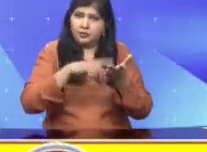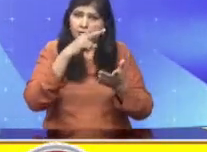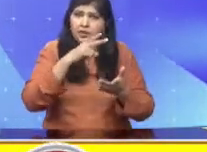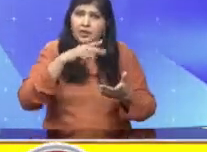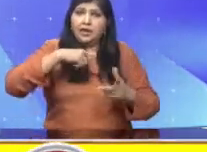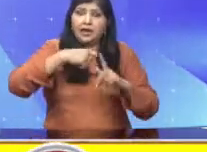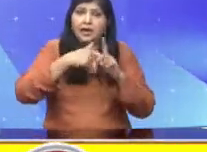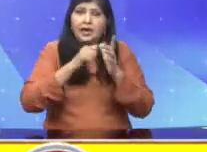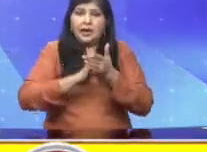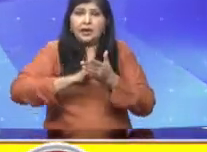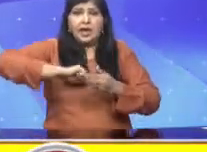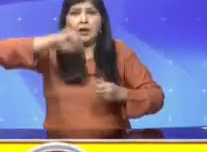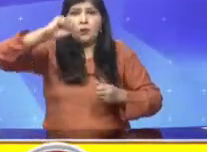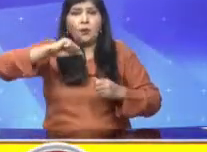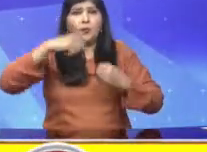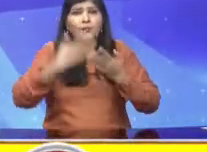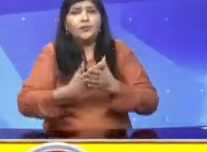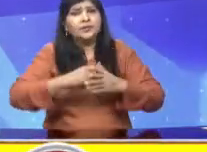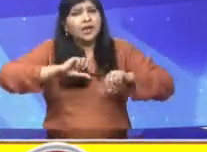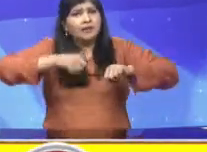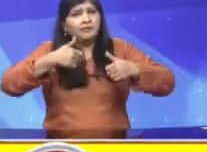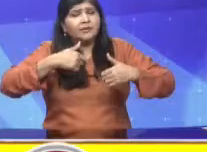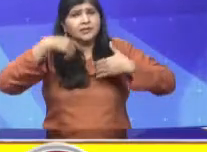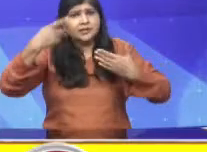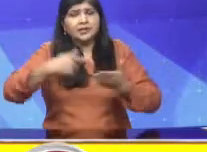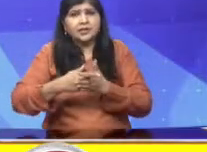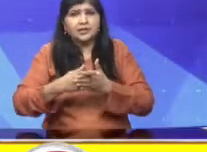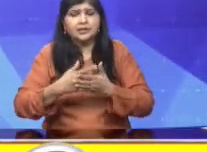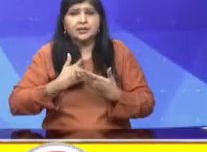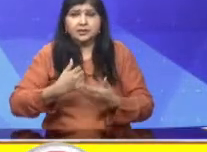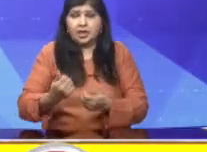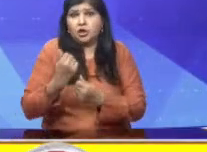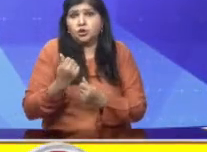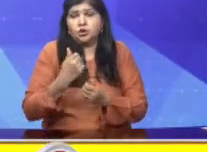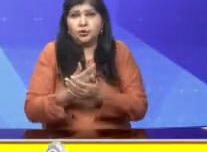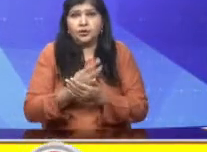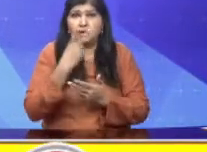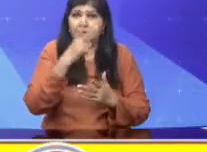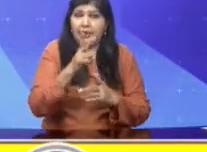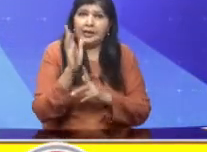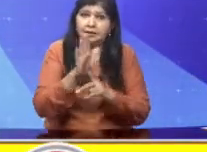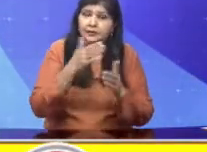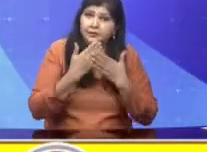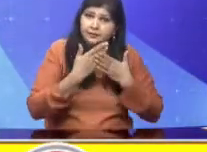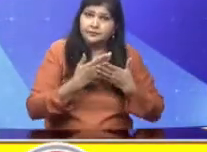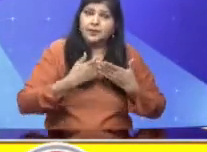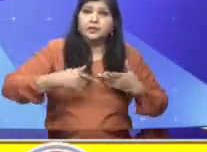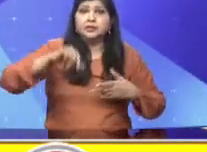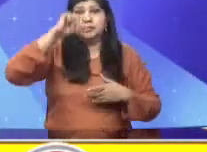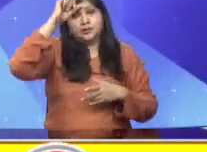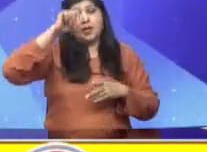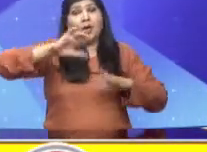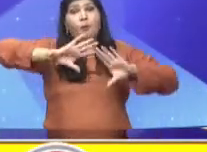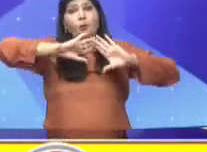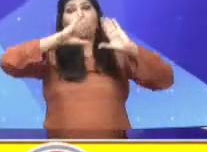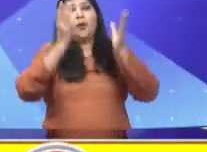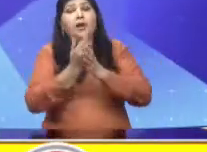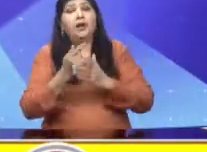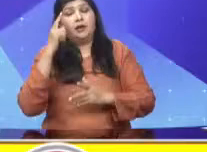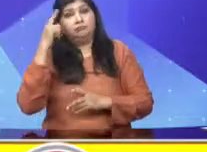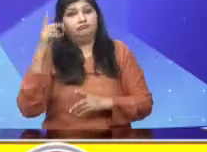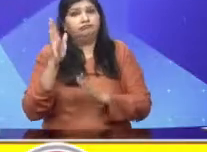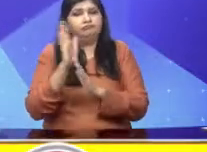भारत की सेनाव के शौरिय और सहियम का ऐसा प्रतीक है, जिसे पुरी दुनिया ने देखा है,